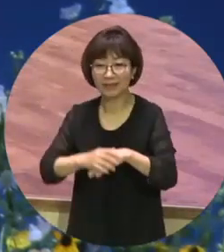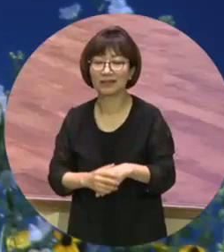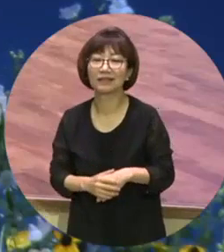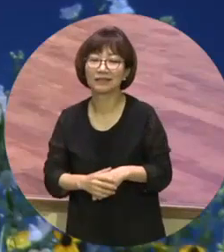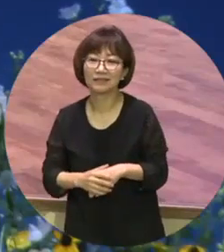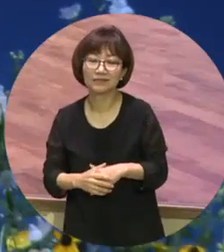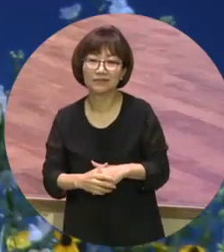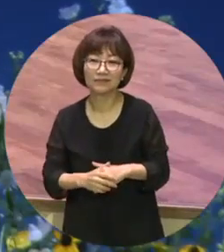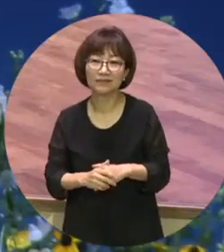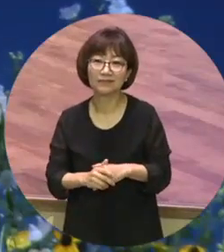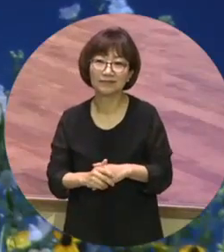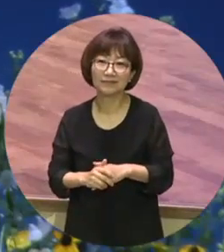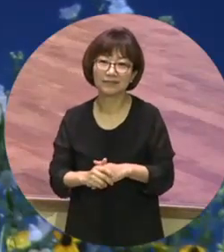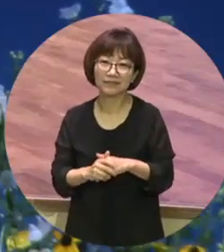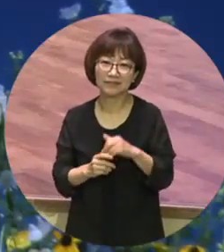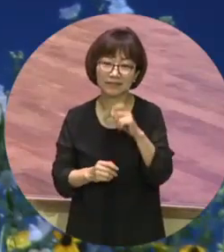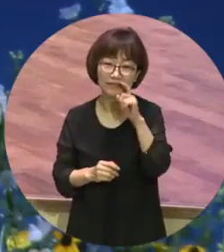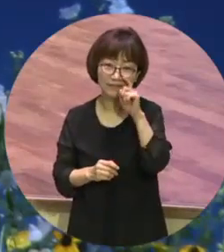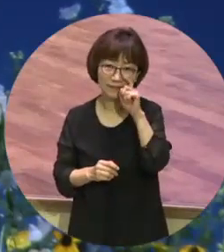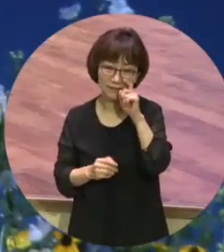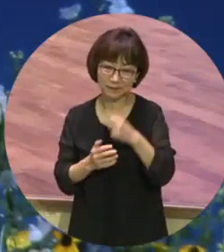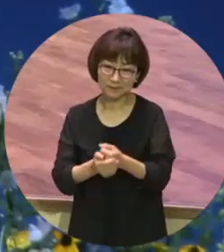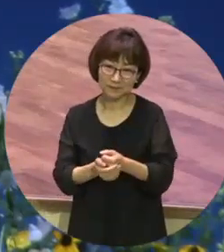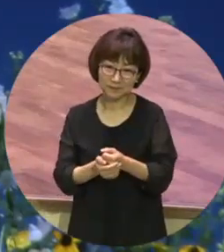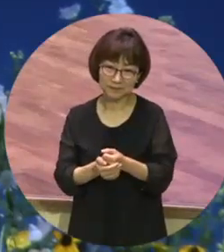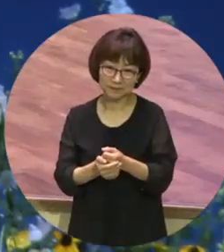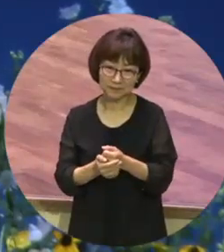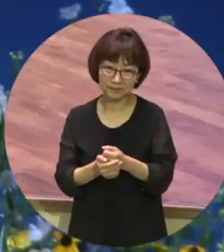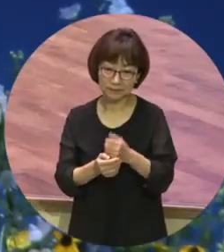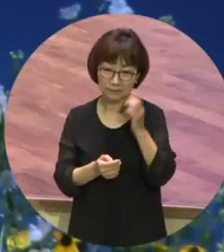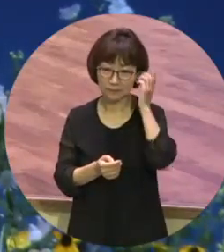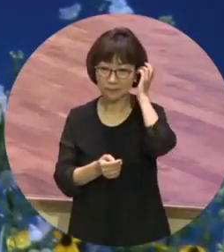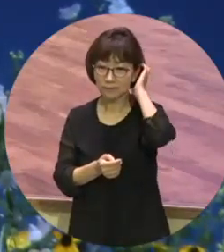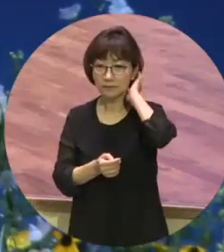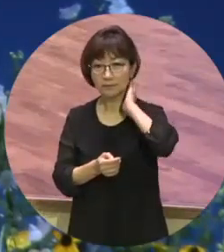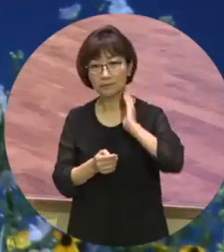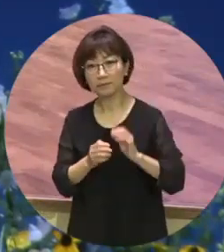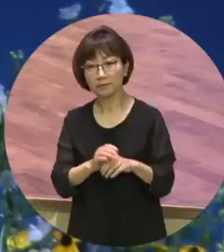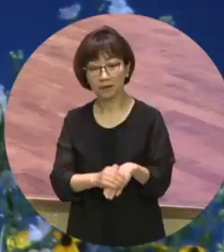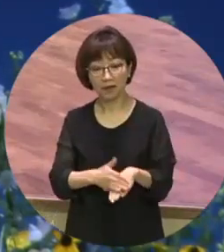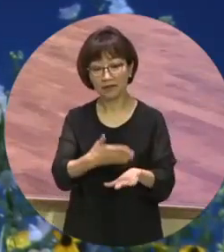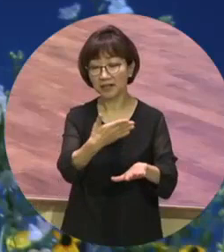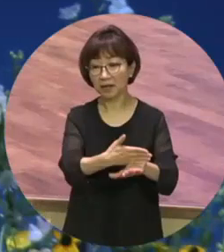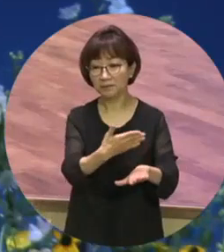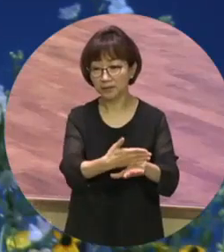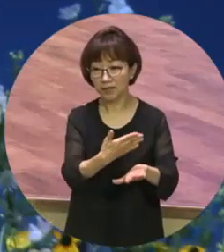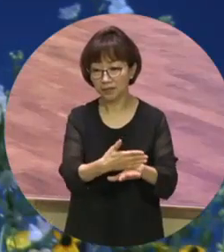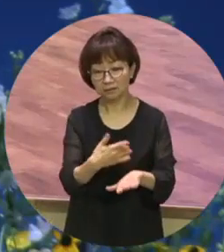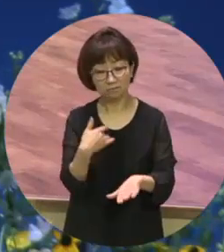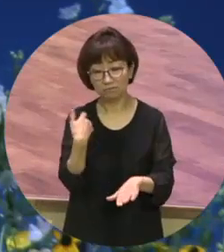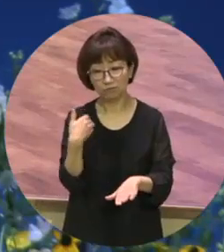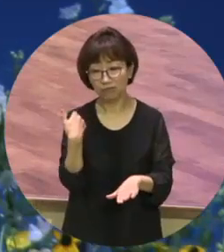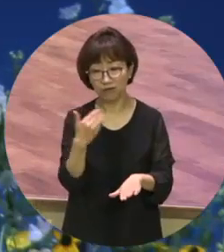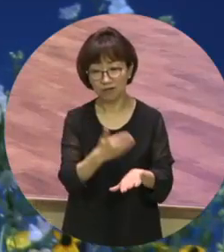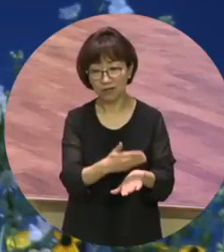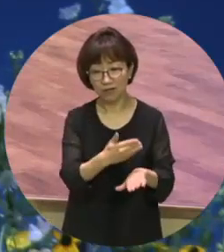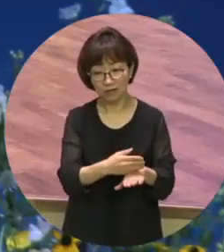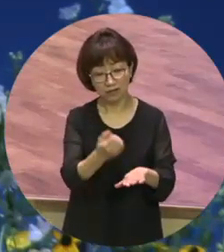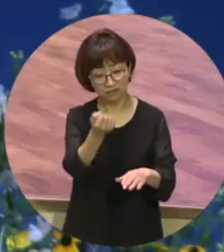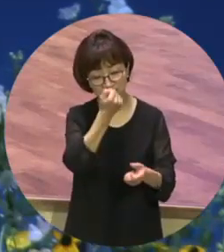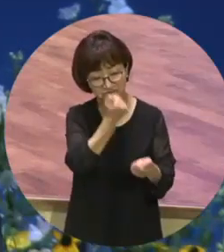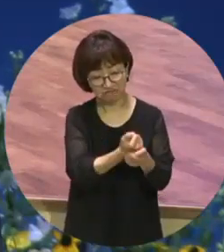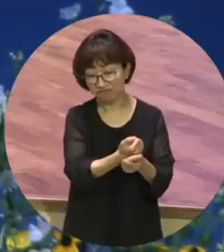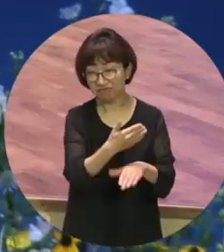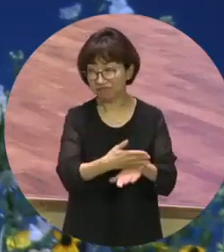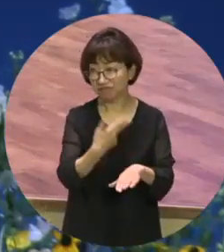모르는 사람을 벌할 법은 없다. 감사할 줄 모르는 삶 자체가 이미